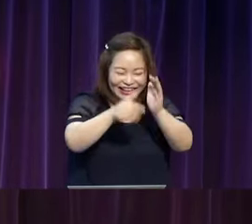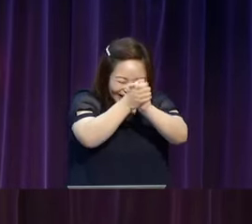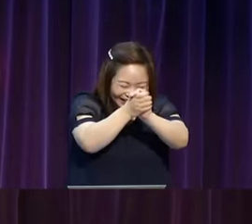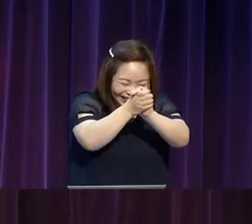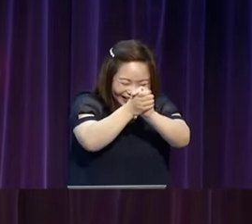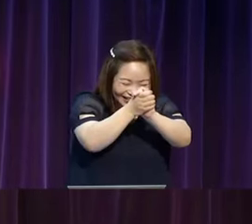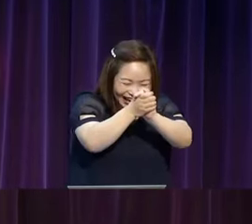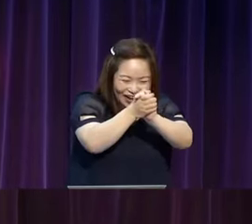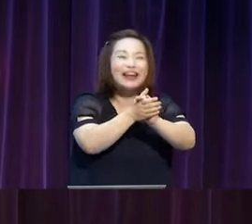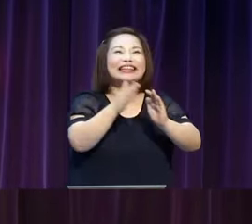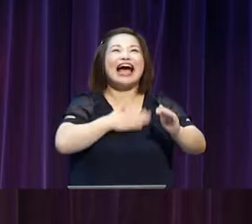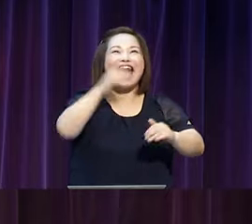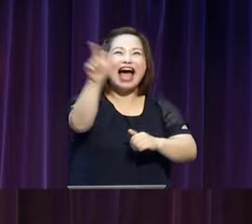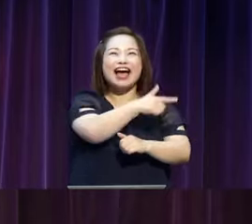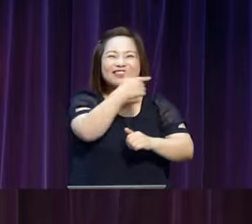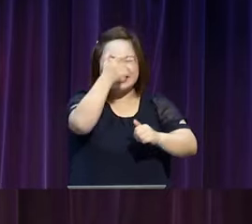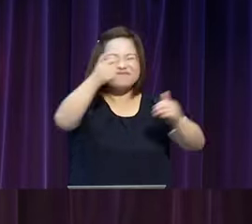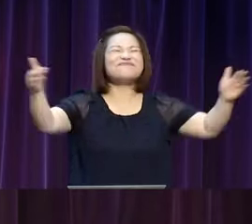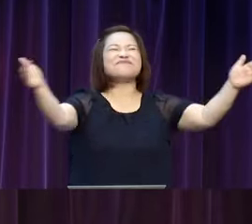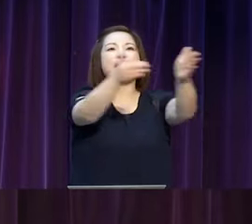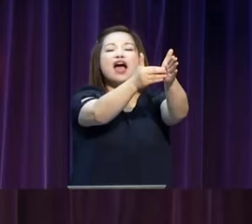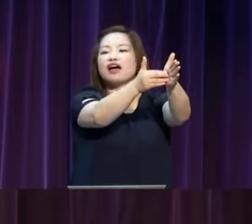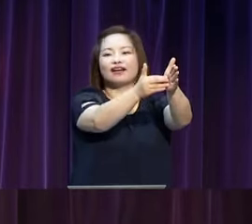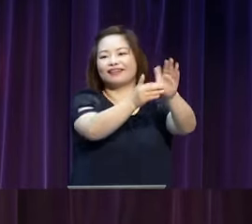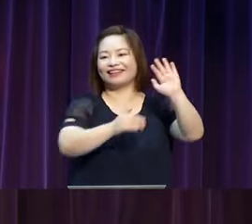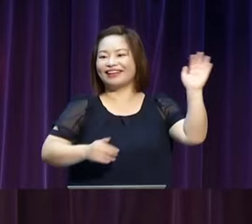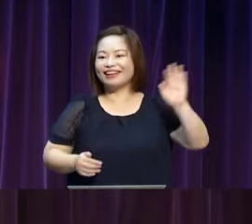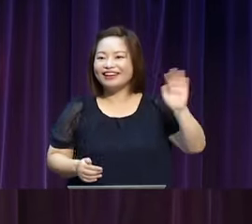기도 다 했다 그러시면 안 돼요. 예,